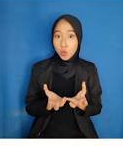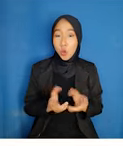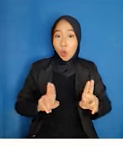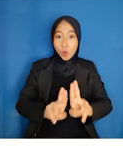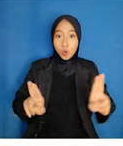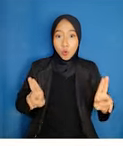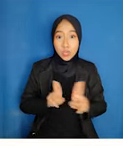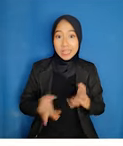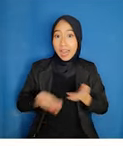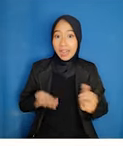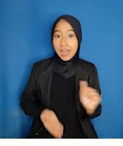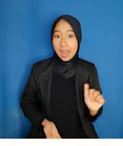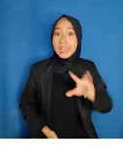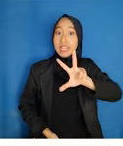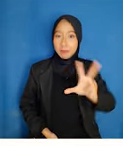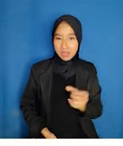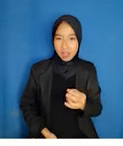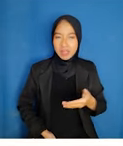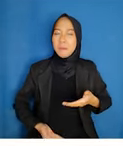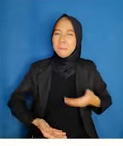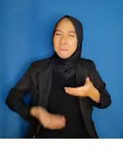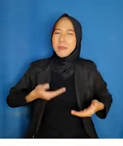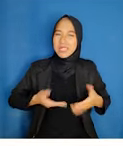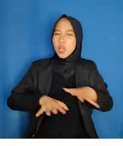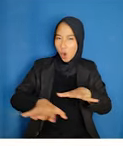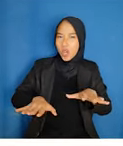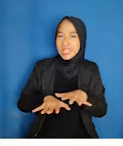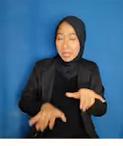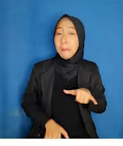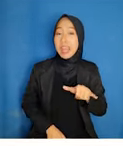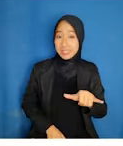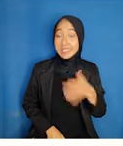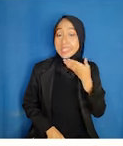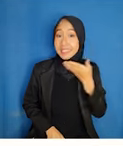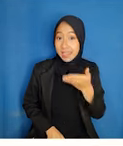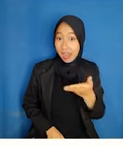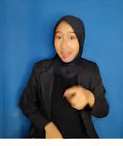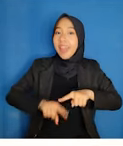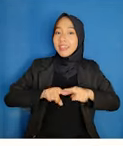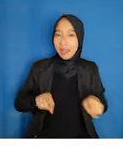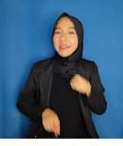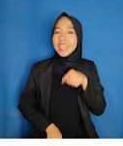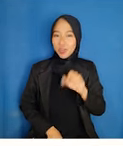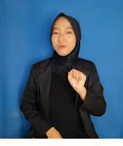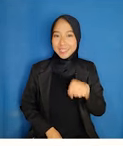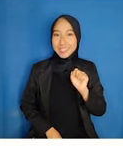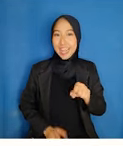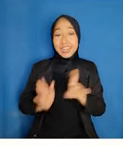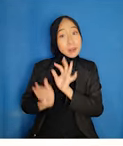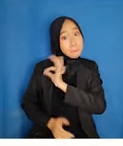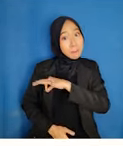layanan disabilitas, walaupun dalam posisinya adalah keadaan kondisinya itu sederhana, tetapi itu bisa